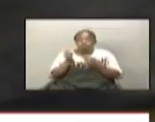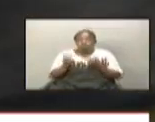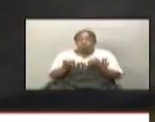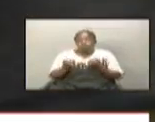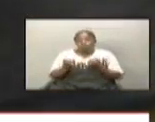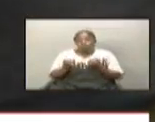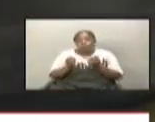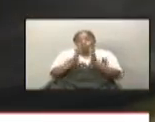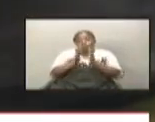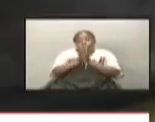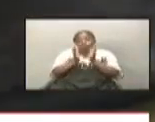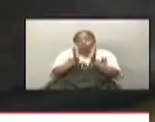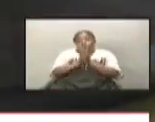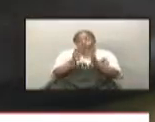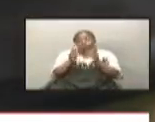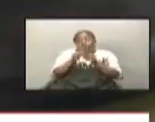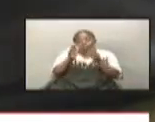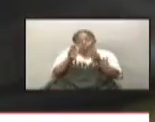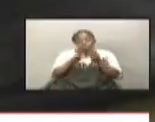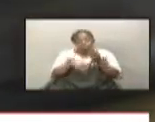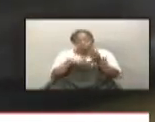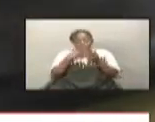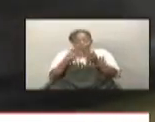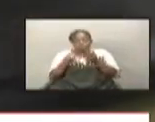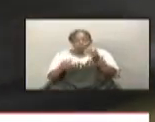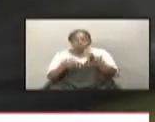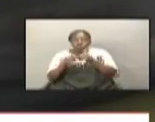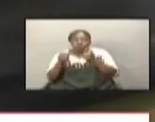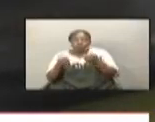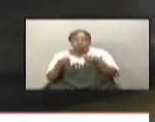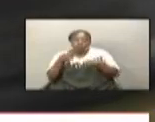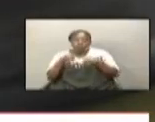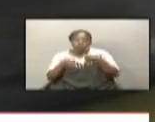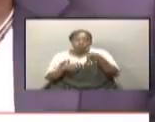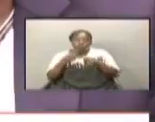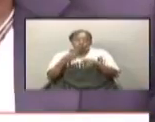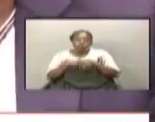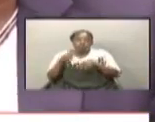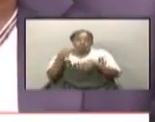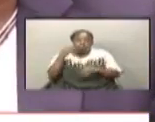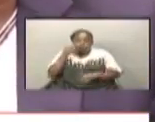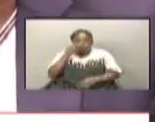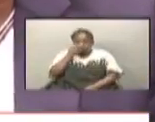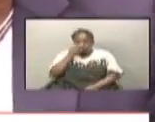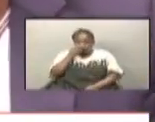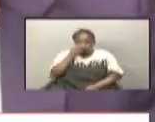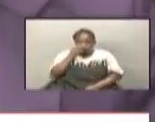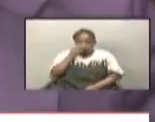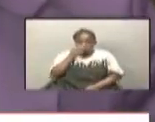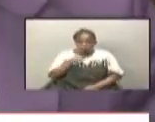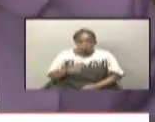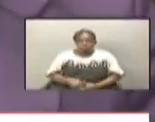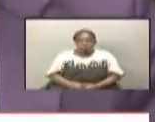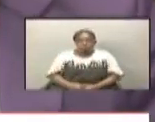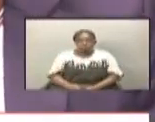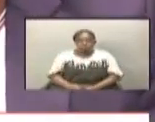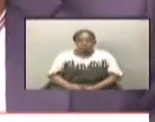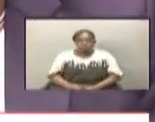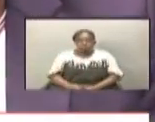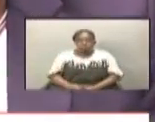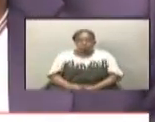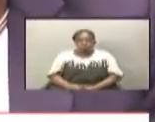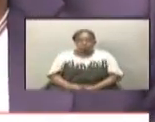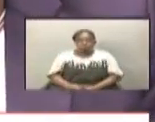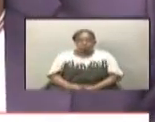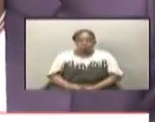Kai atuyimbiddemu ku nnyimba ezabanyumiranga ennyo ebiseera ebyo. Ene mbedaalinga ku daadi d'amakulu di wana